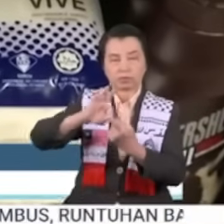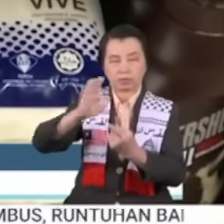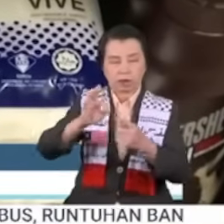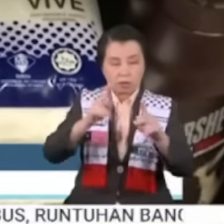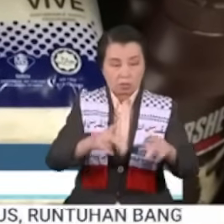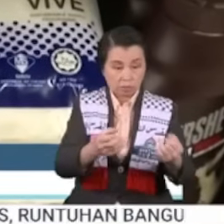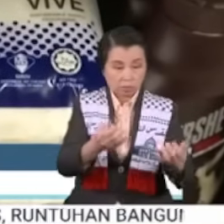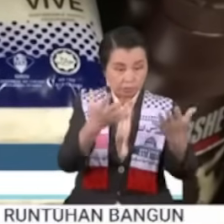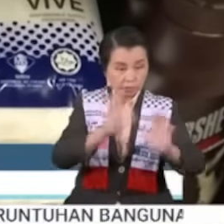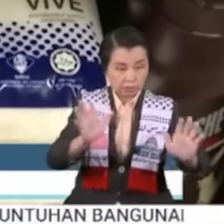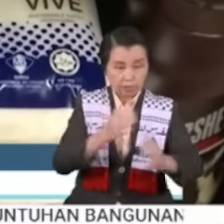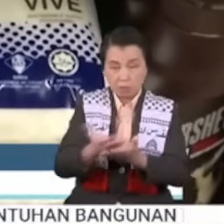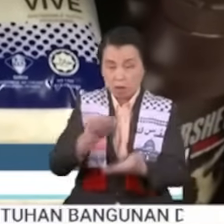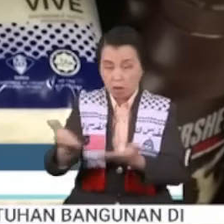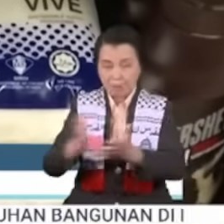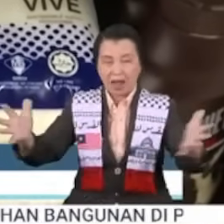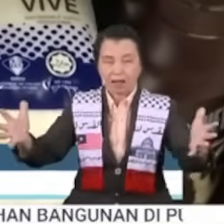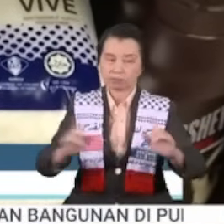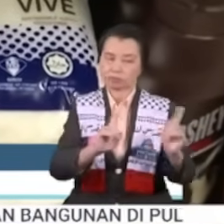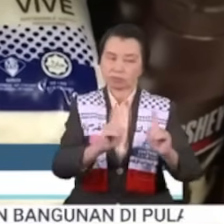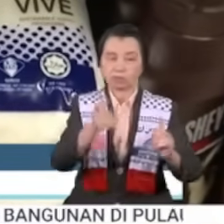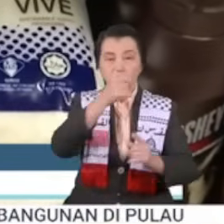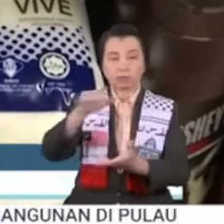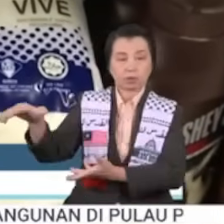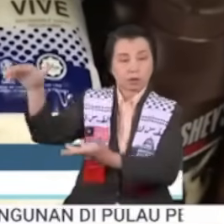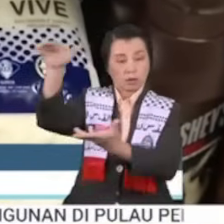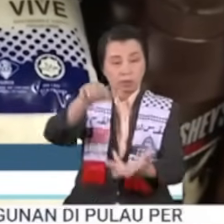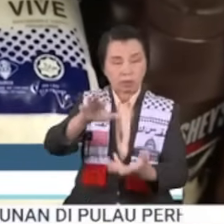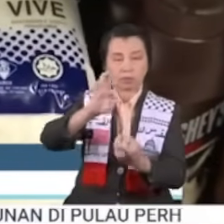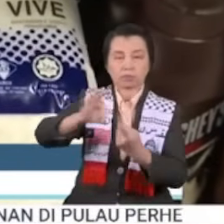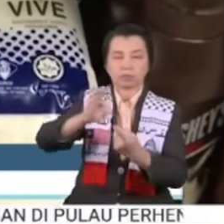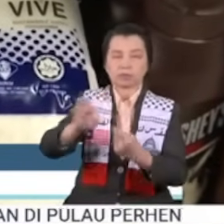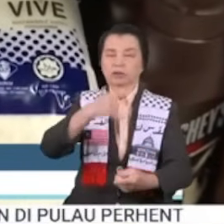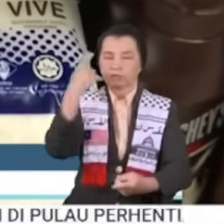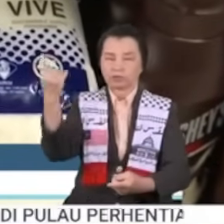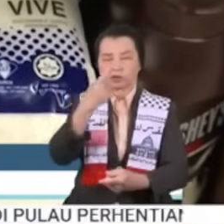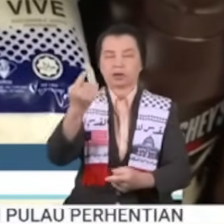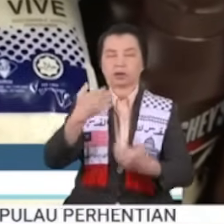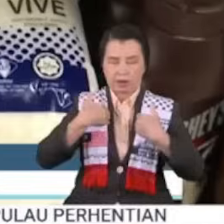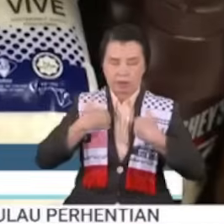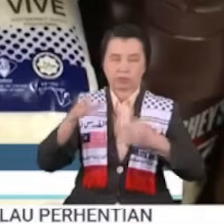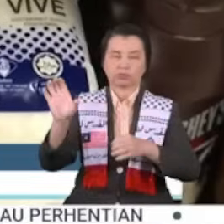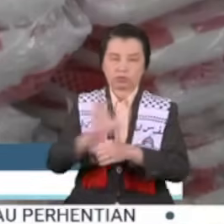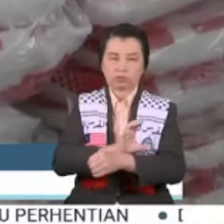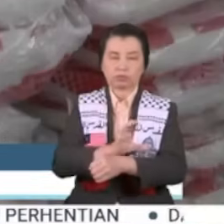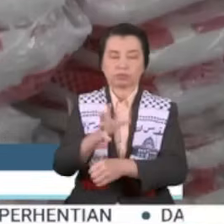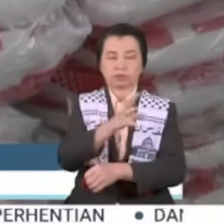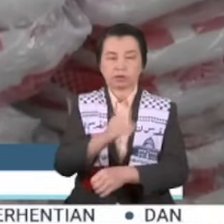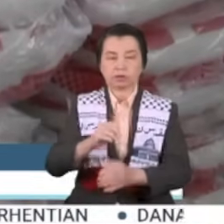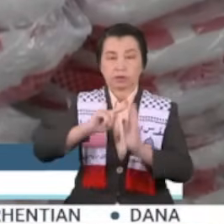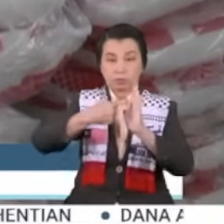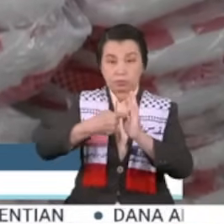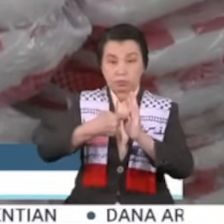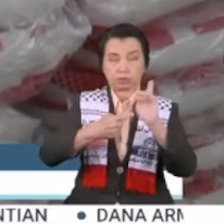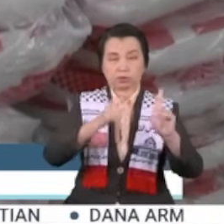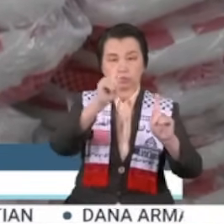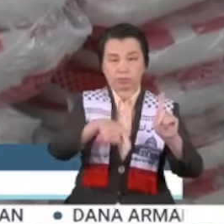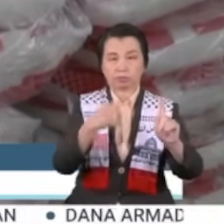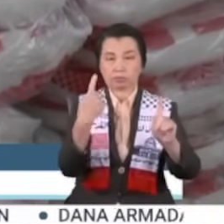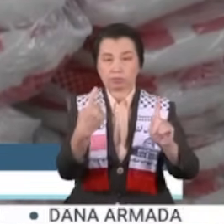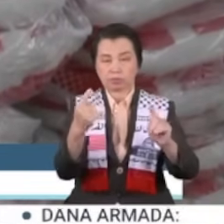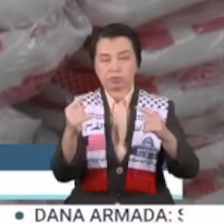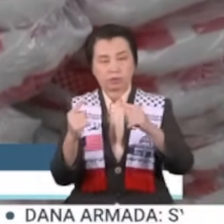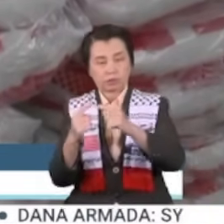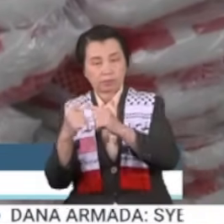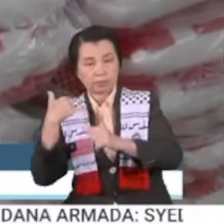dinasihat supaya tidak membuat pembelian panik kerana bekalan gula di pulau Pinang sentiasa mencukupi sementara itu bermula 1 Januari